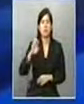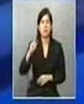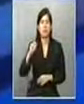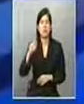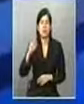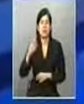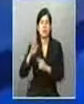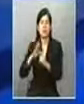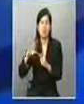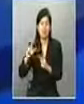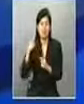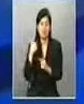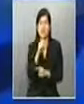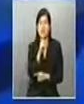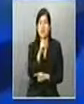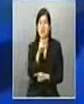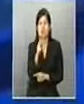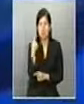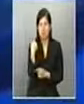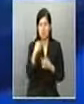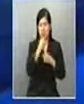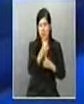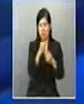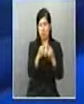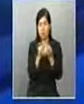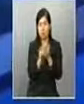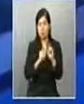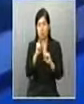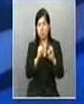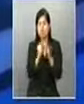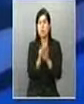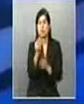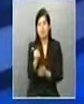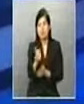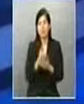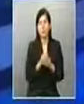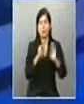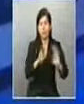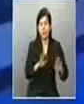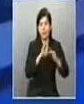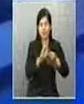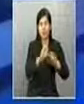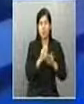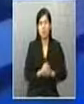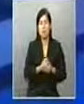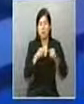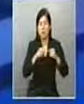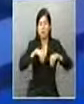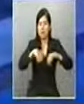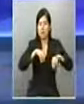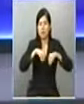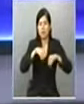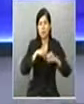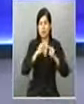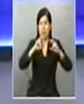ในเครือของอินทัศแอดวานเนี่ยยังคงมีความน่าสนใจและนอกเหนือจากนี้ฝากไว้สำหรับงานมหกรรมการเงินมันนี่เอ็กซ์โปพัทยาค่ะวันพรุ่งนี้เป็นวัน